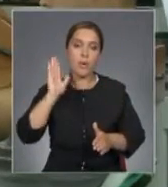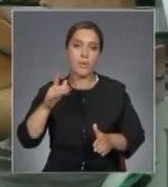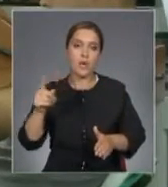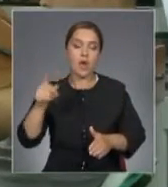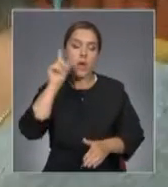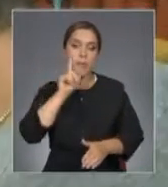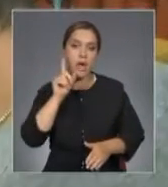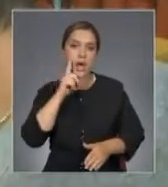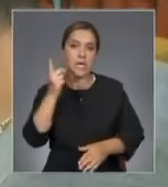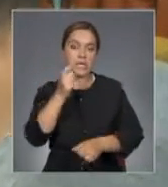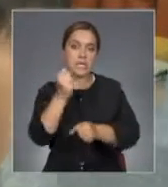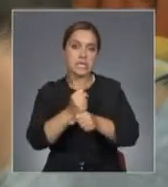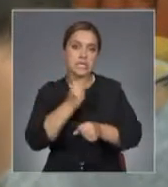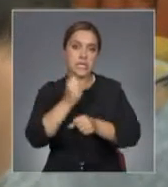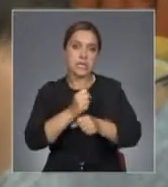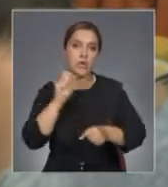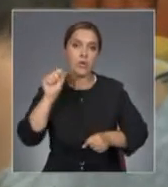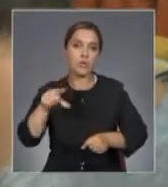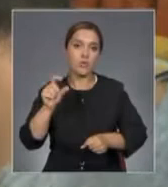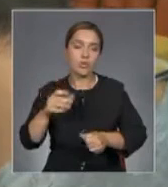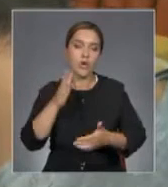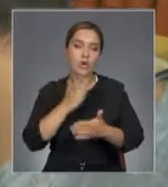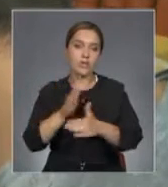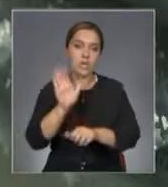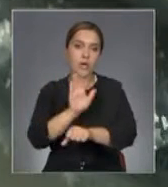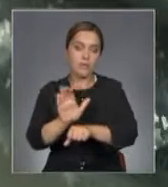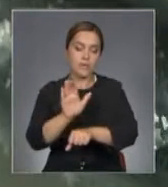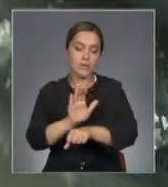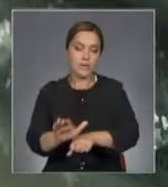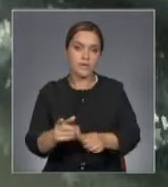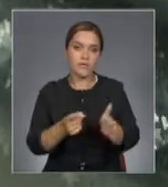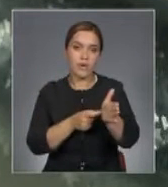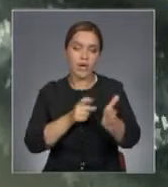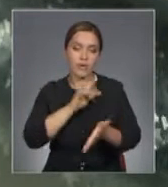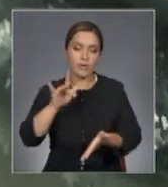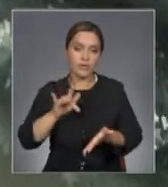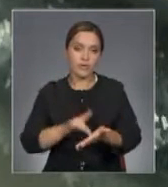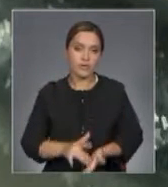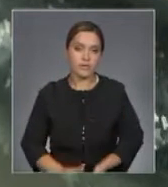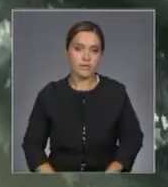пока единственный в Караганде, который работает на массовое производство.